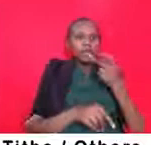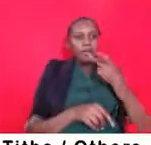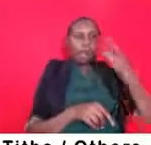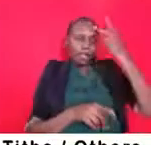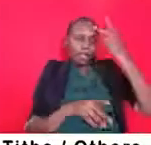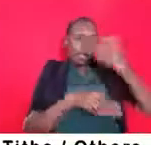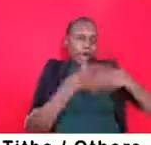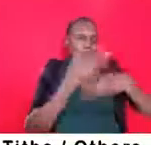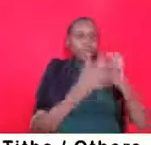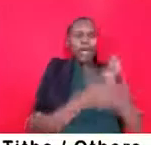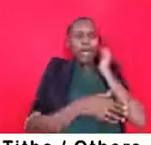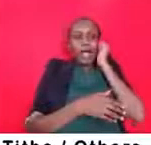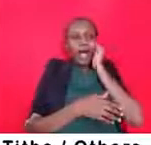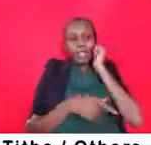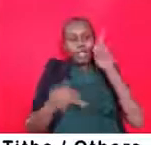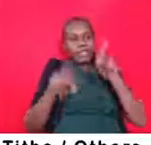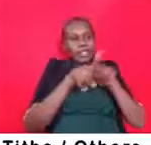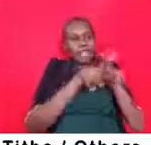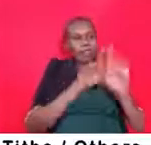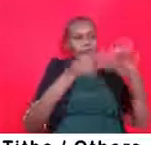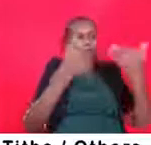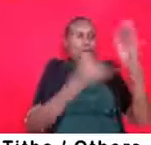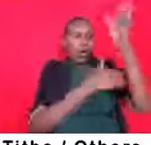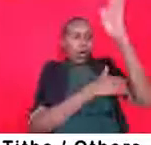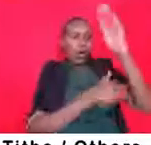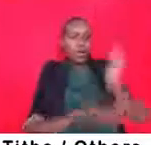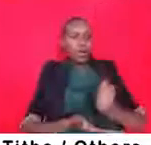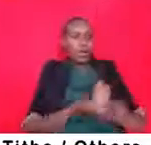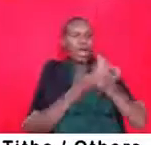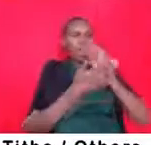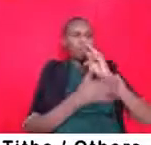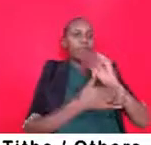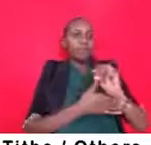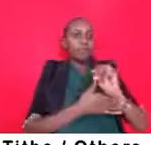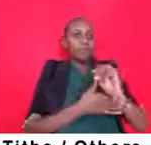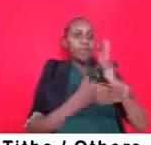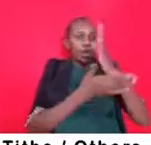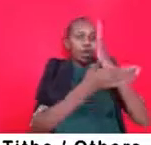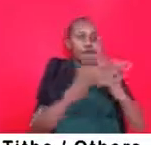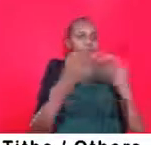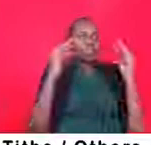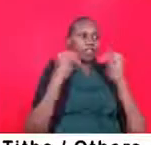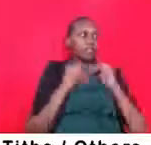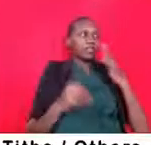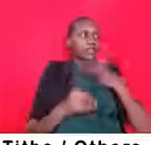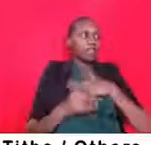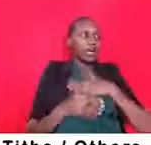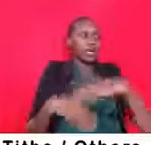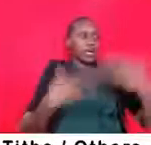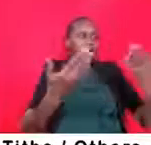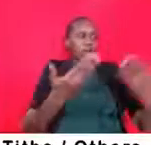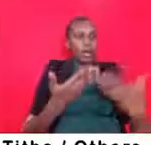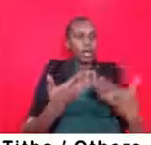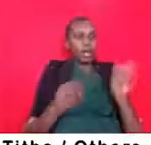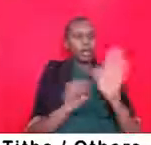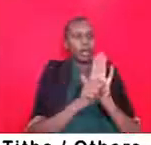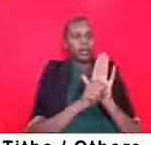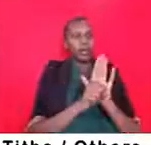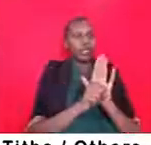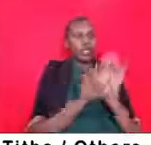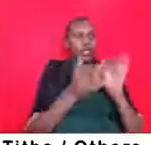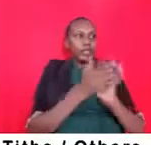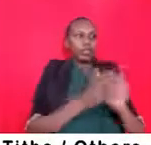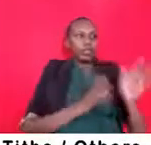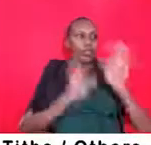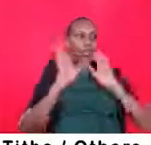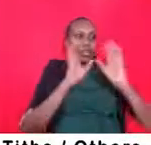na anti, benye Mungu atakuwezesha. Kwa niaba ya kasisi mkuu, karibu sana, ndio uweze